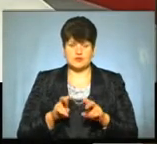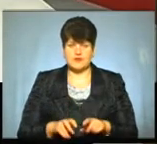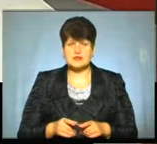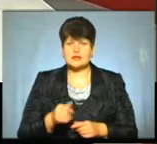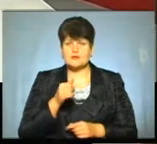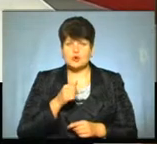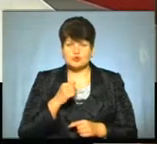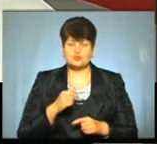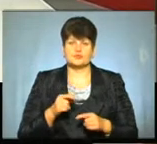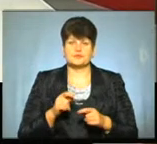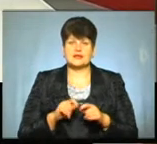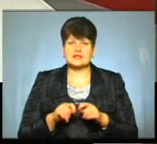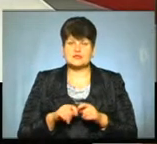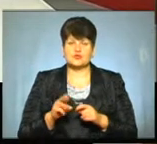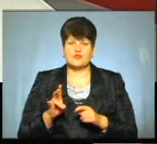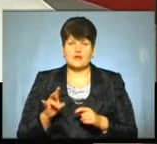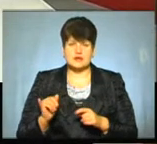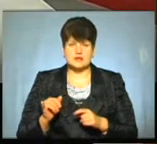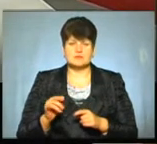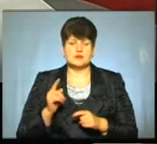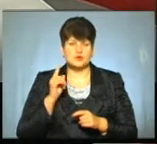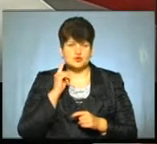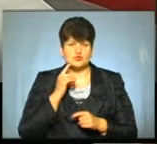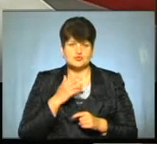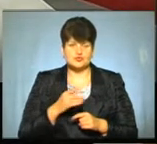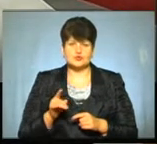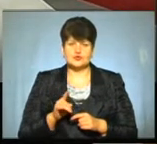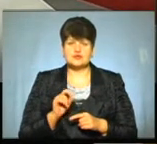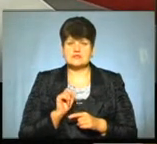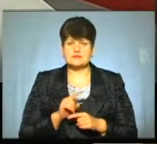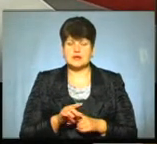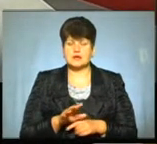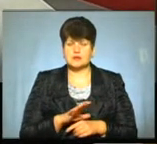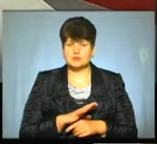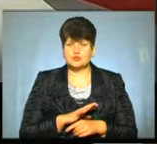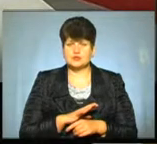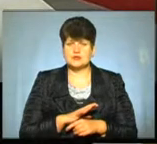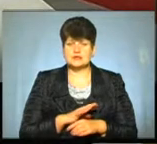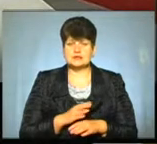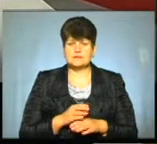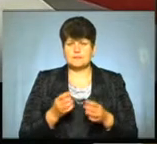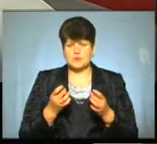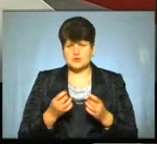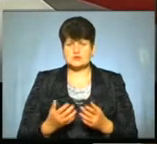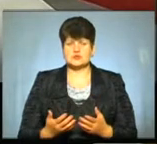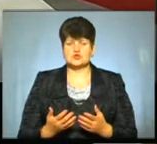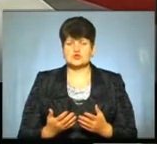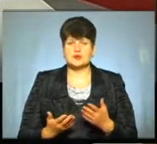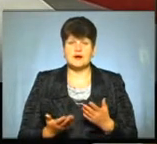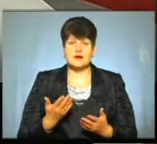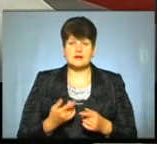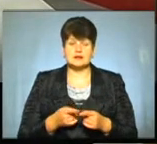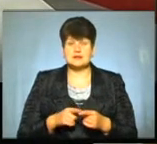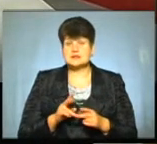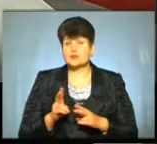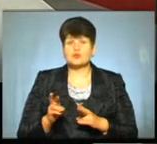на пробному тестуванні із сюжетами чули, що завдання були набагато простіші. Але